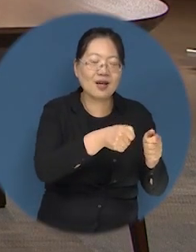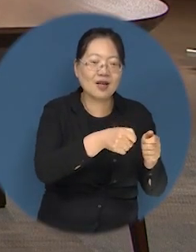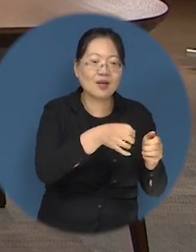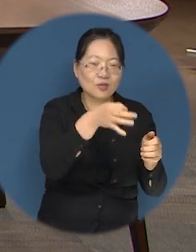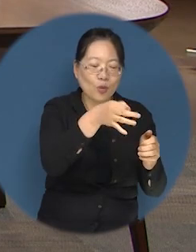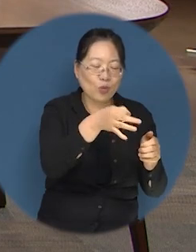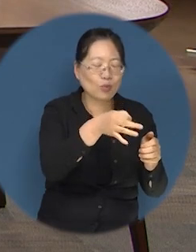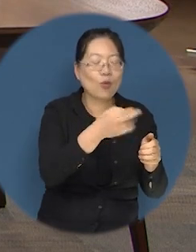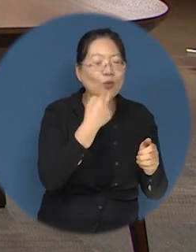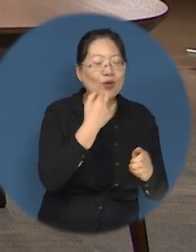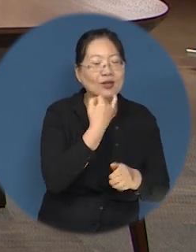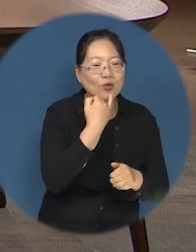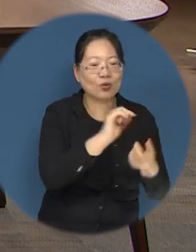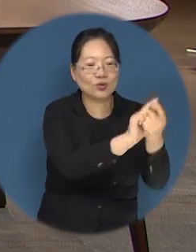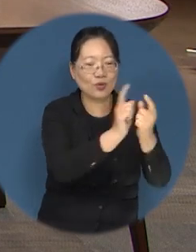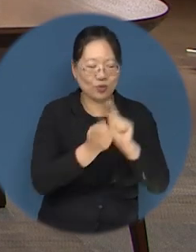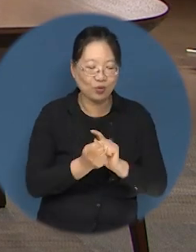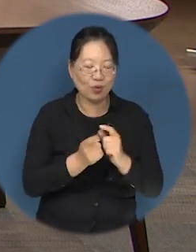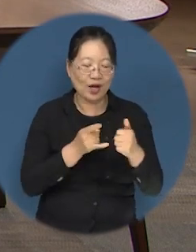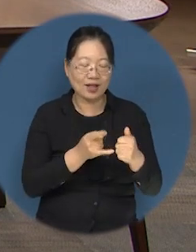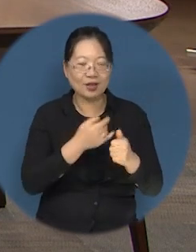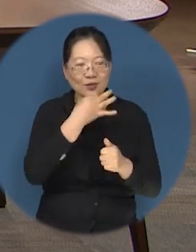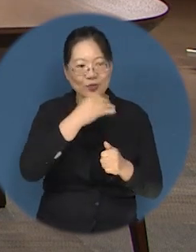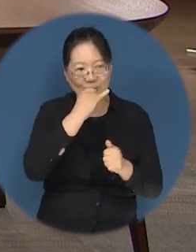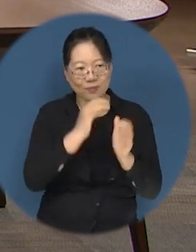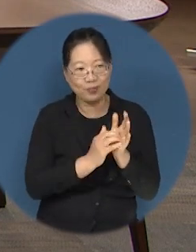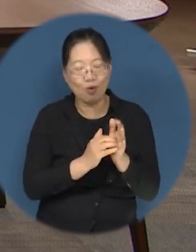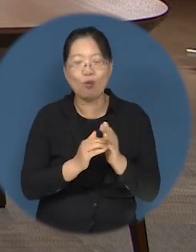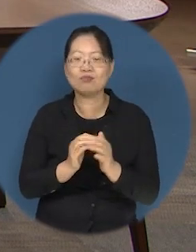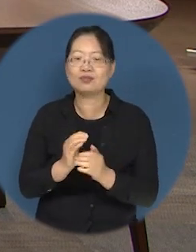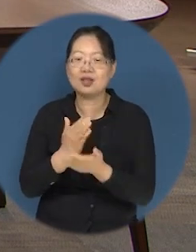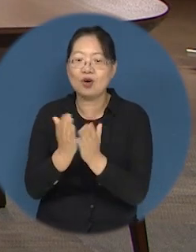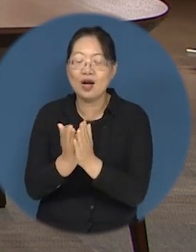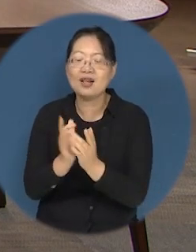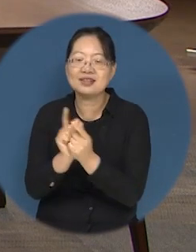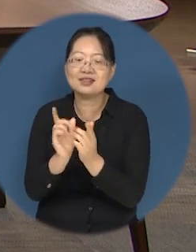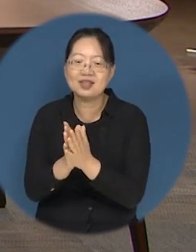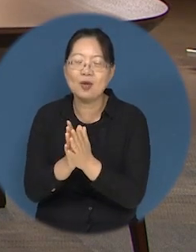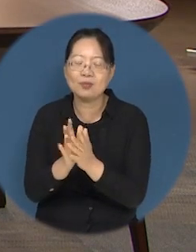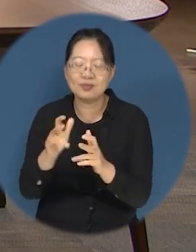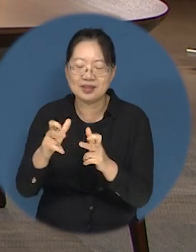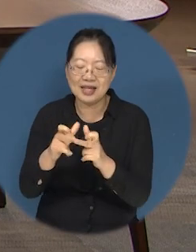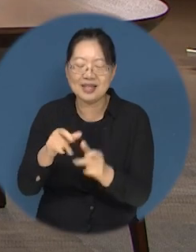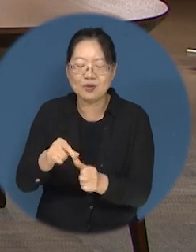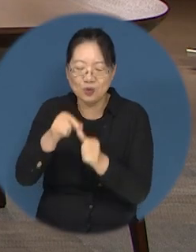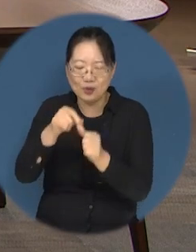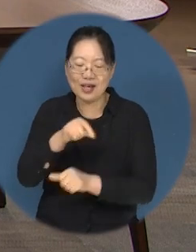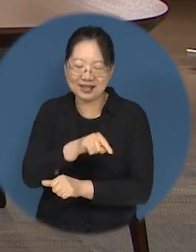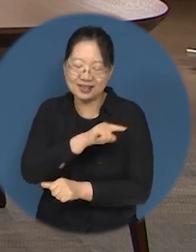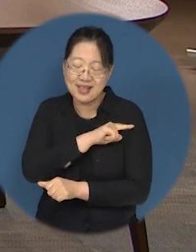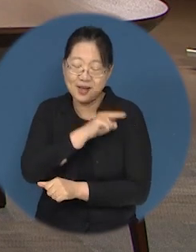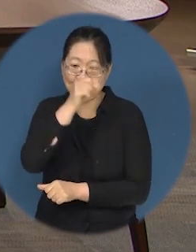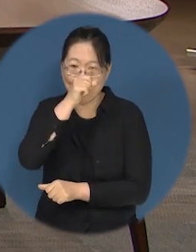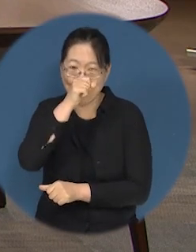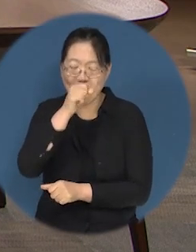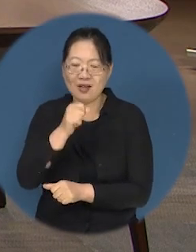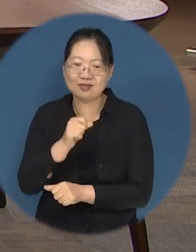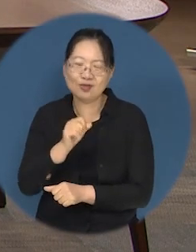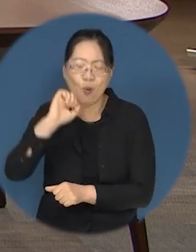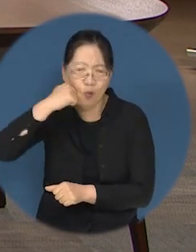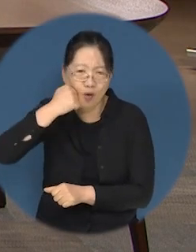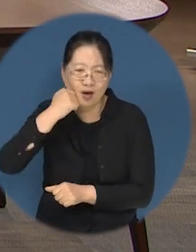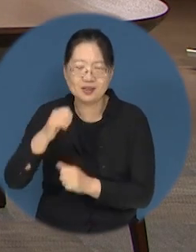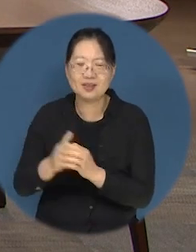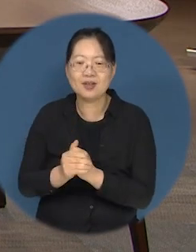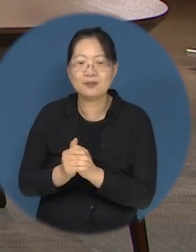예. 서로에게 좋은 거군요. 예. 여러 가지 방법이 있습니다. 직접 고용하는 게 사실은 제일 좋은 방법이고요. 그렇죠. 그게 안 되면은 예를 들어서 이제